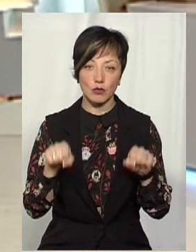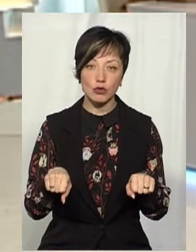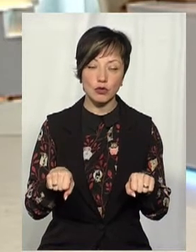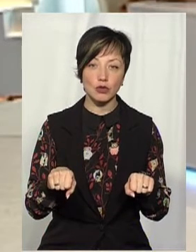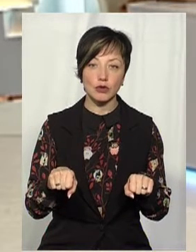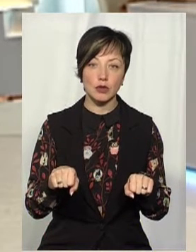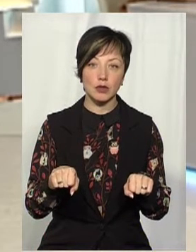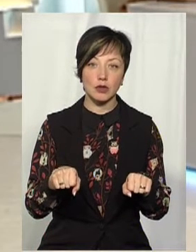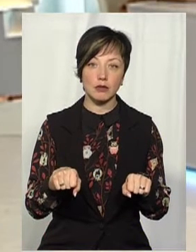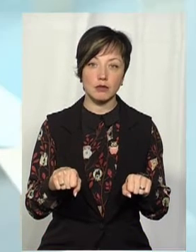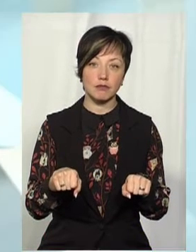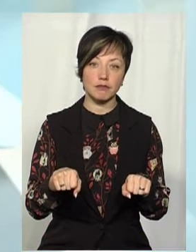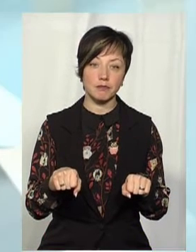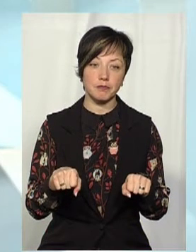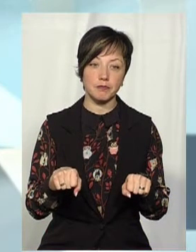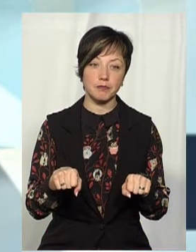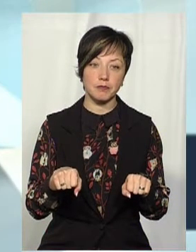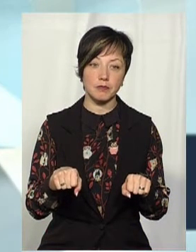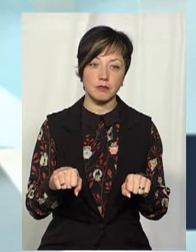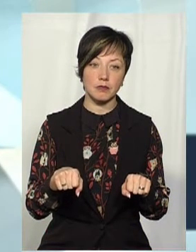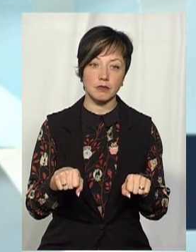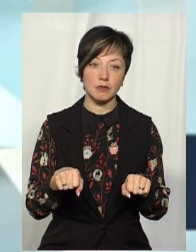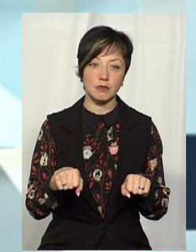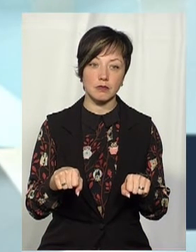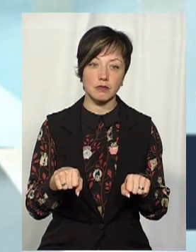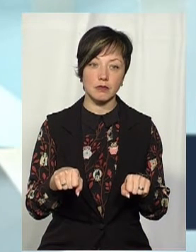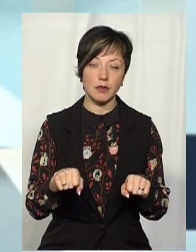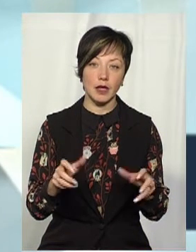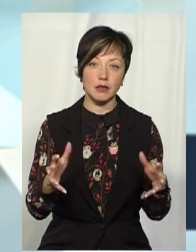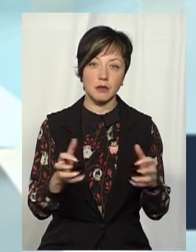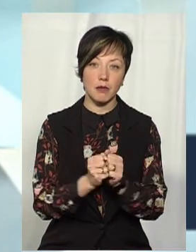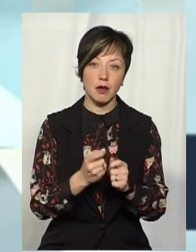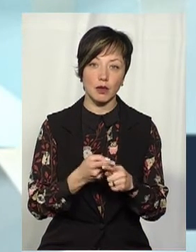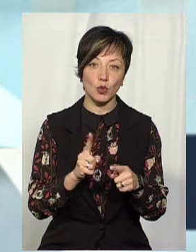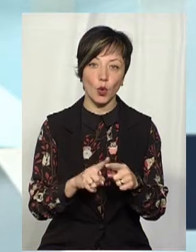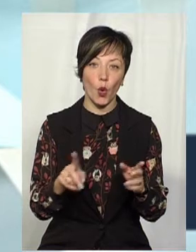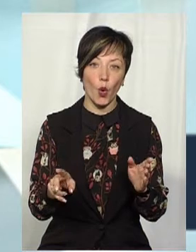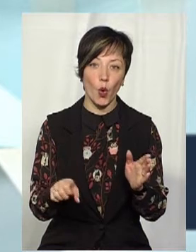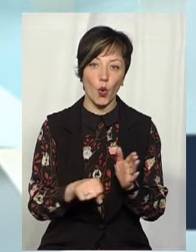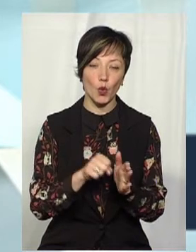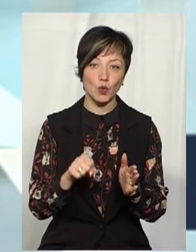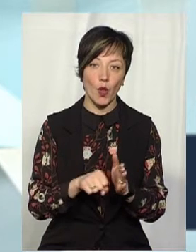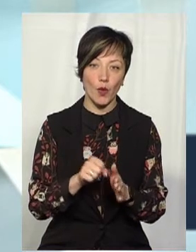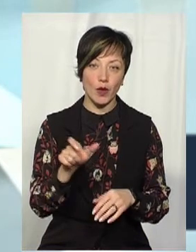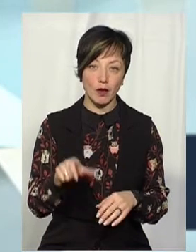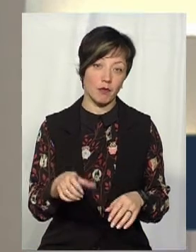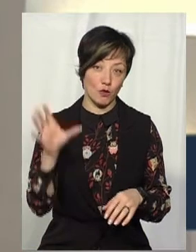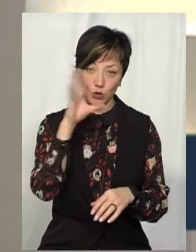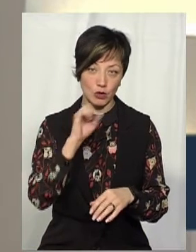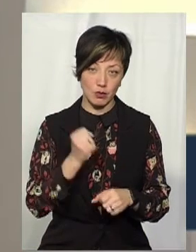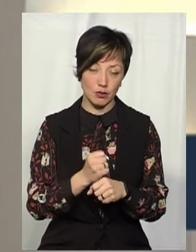можуть і залучити громаду і посидіти десь, спіймати того злодія. Тому і прийдеться і працювати і